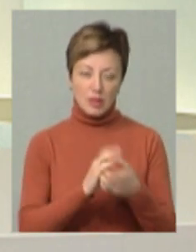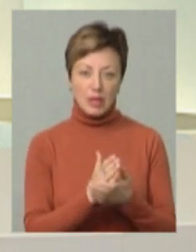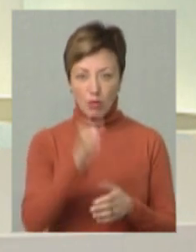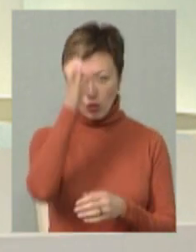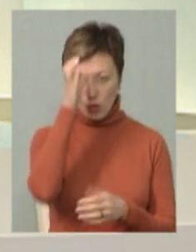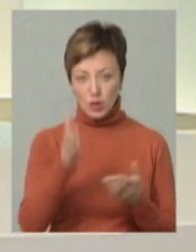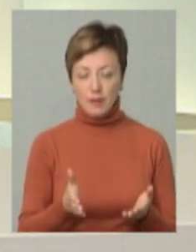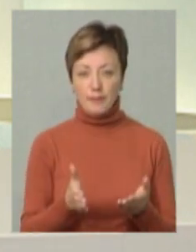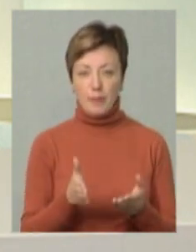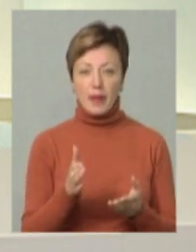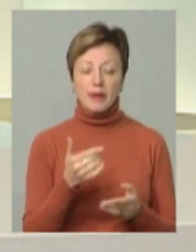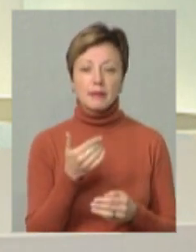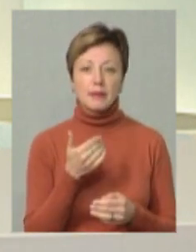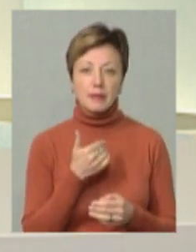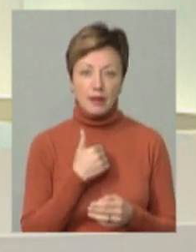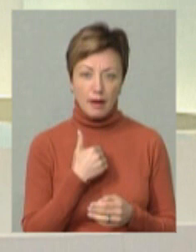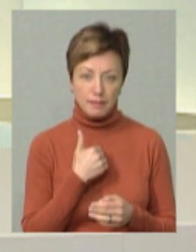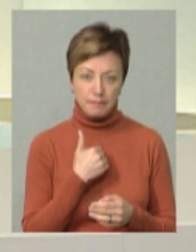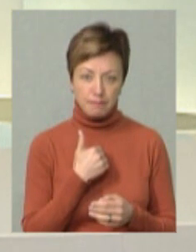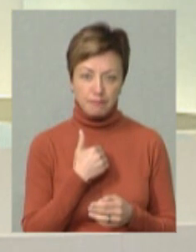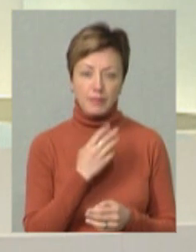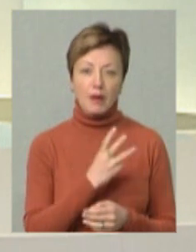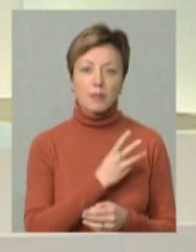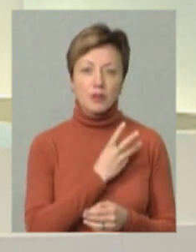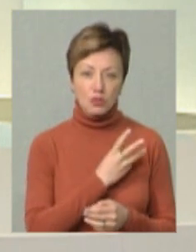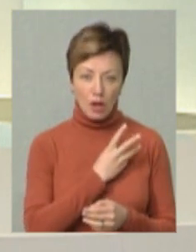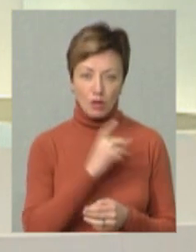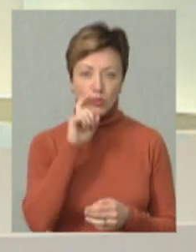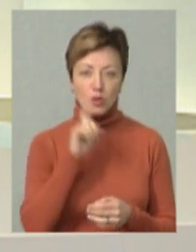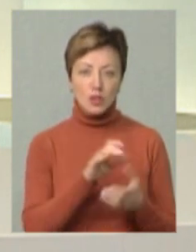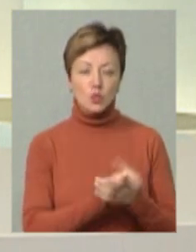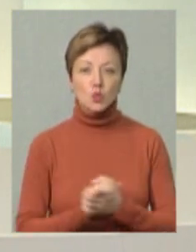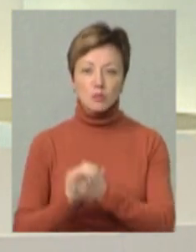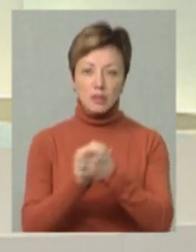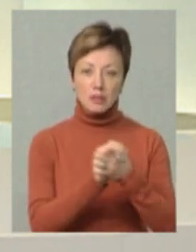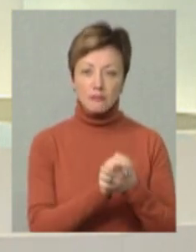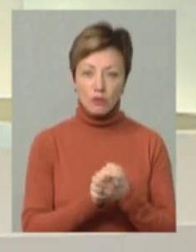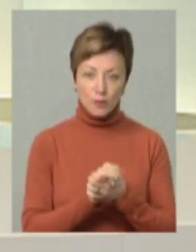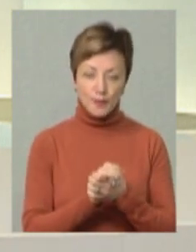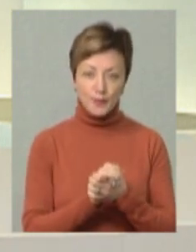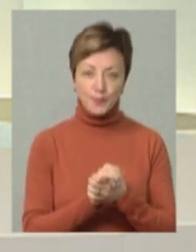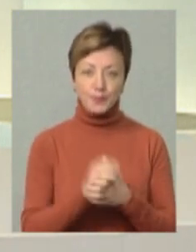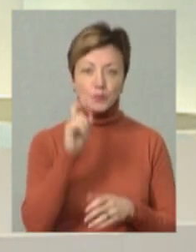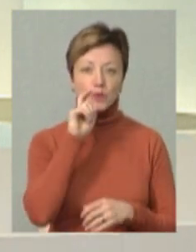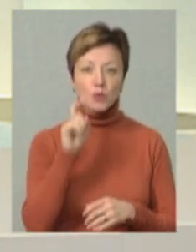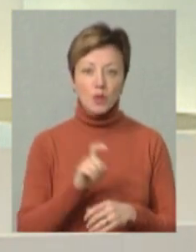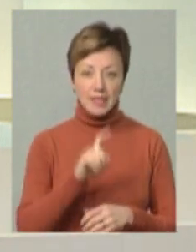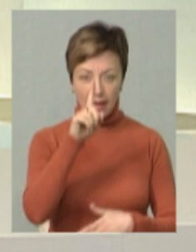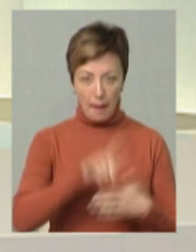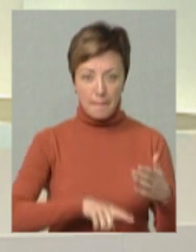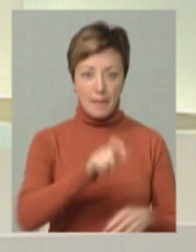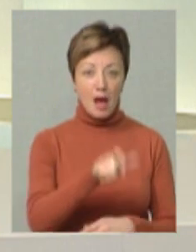мудре. І я бажаю, щоб українське суспільство, українські